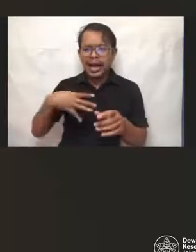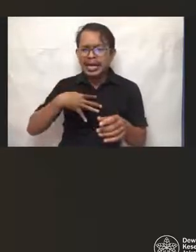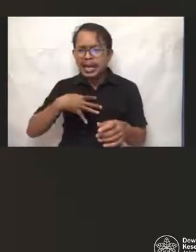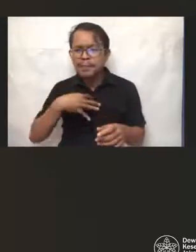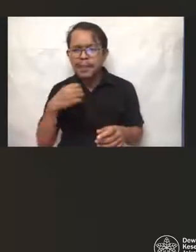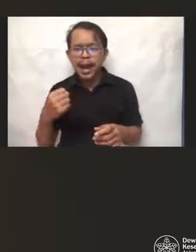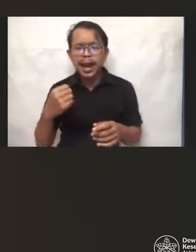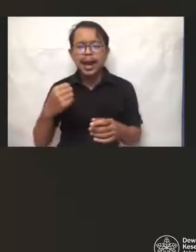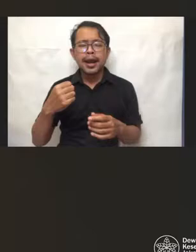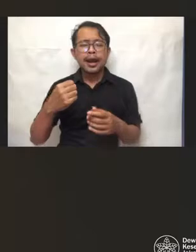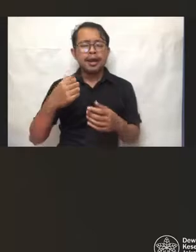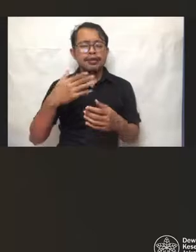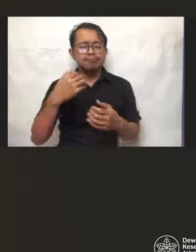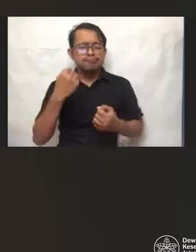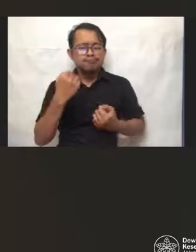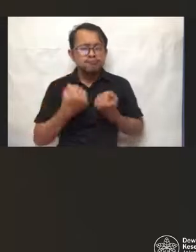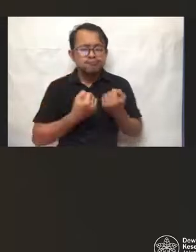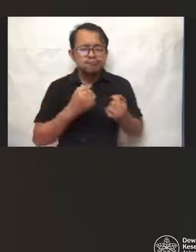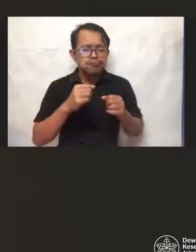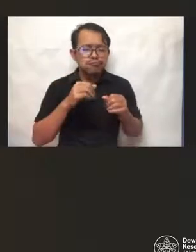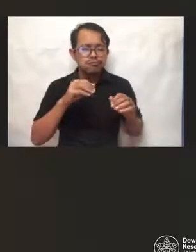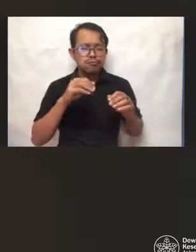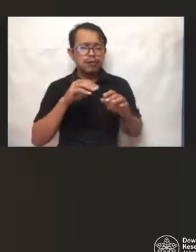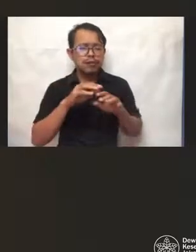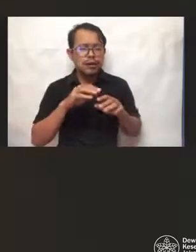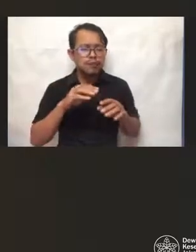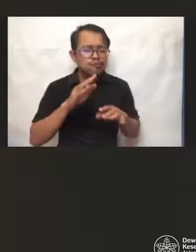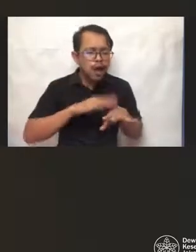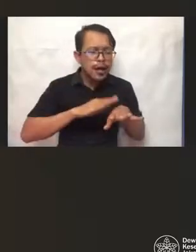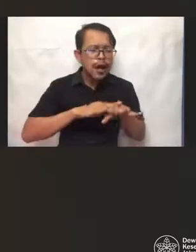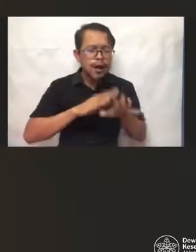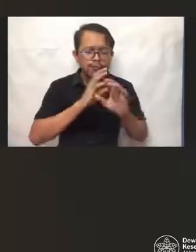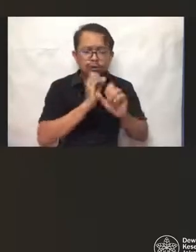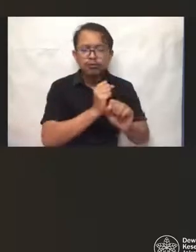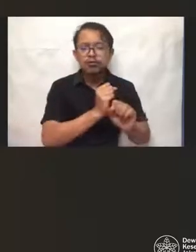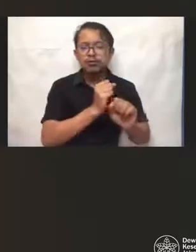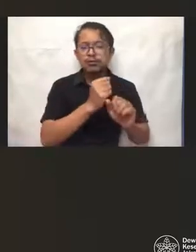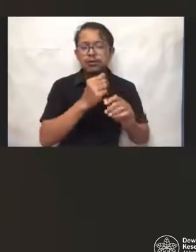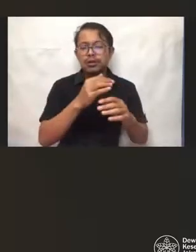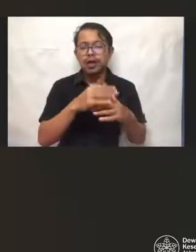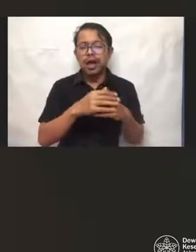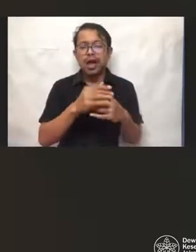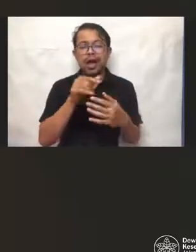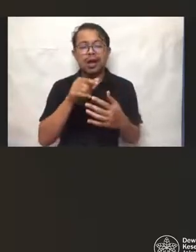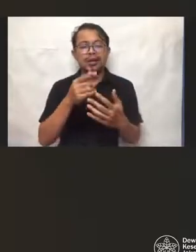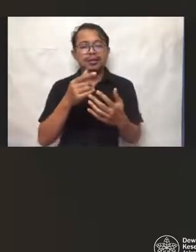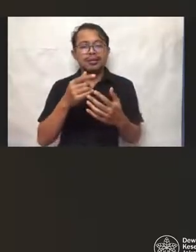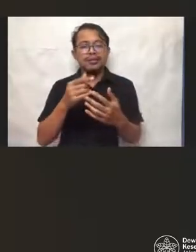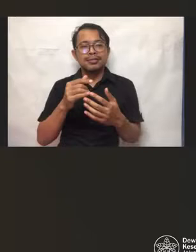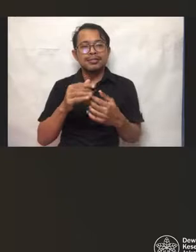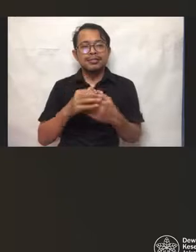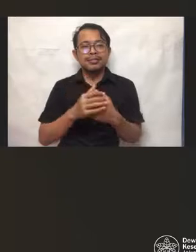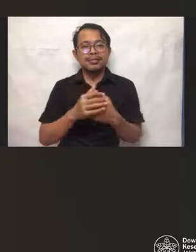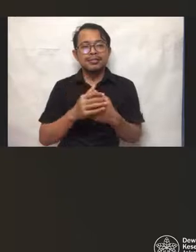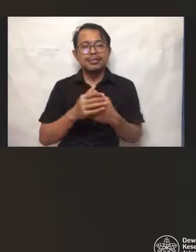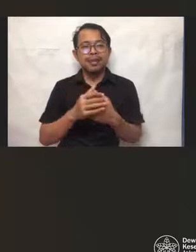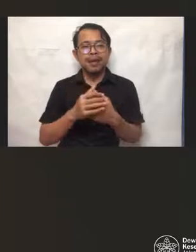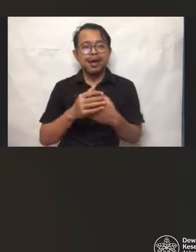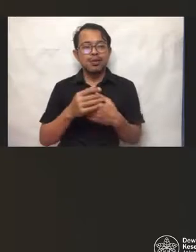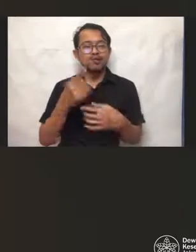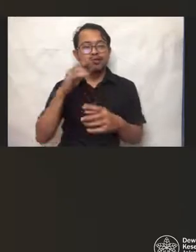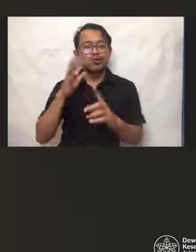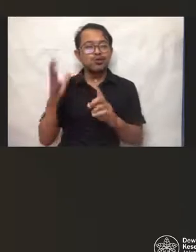bergiat dalam kerja-kerja kebudayaan melalui upaya-upaya transformasi dan humanisasi demi